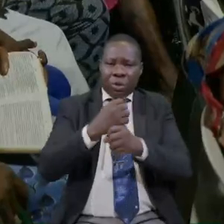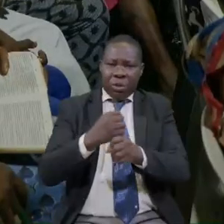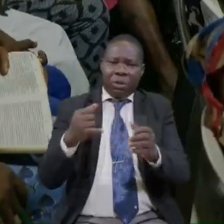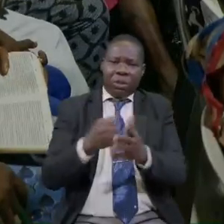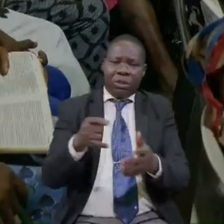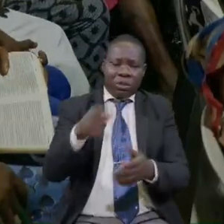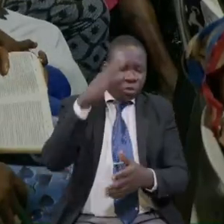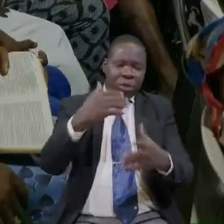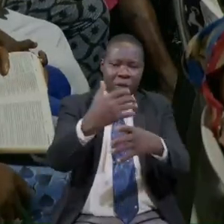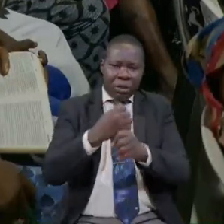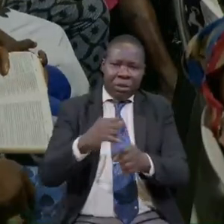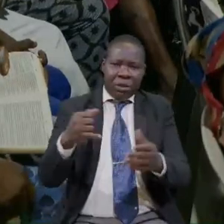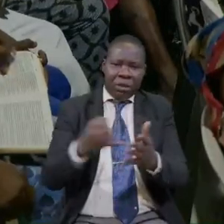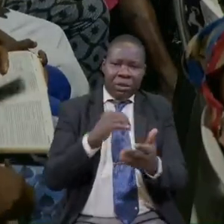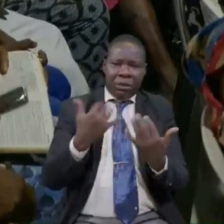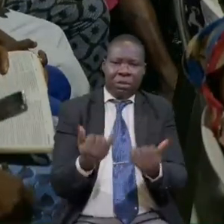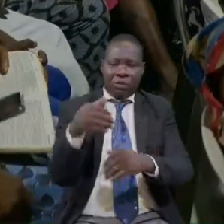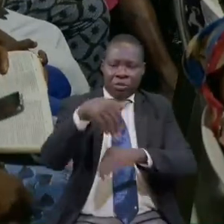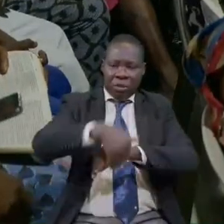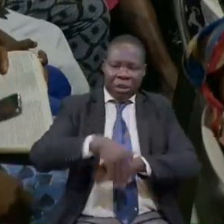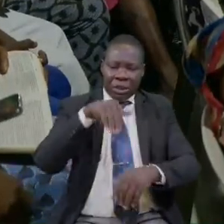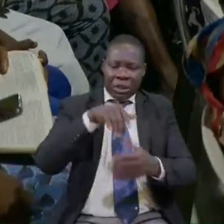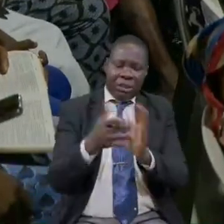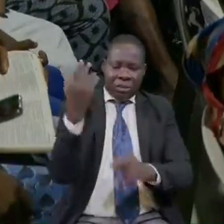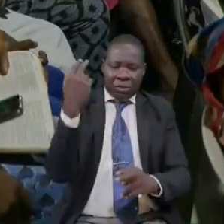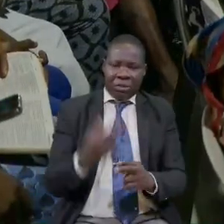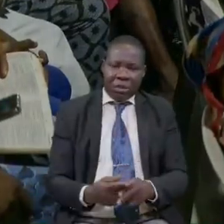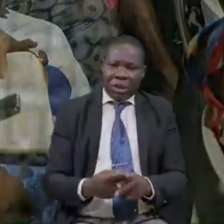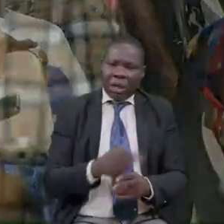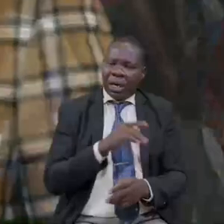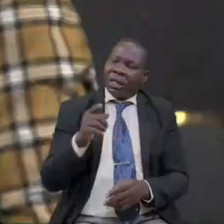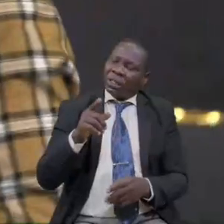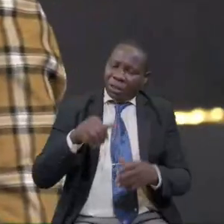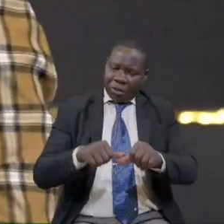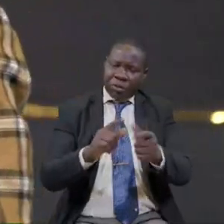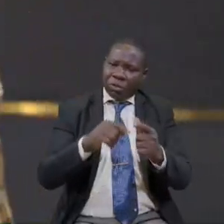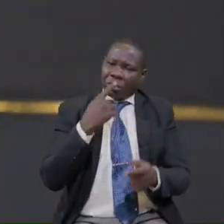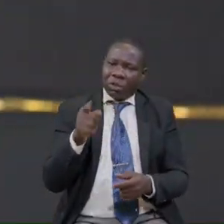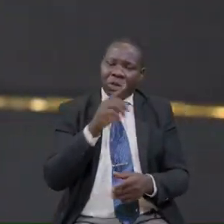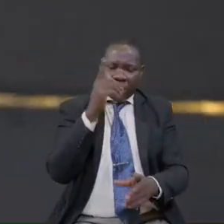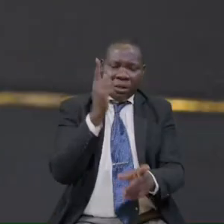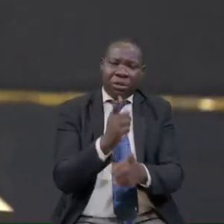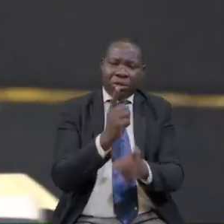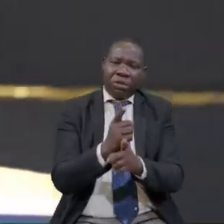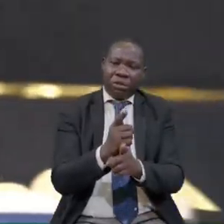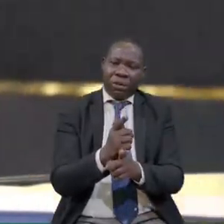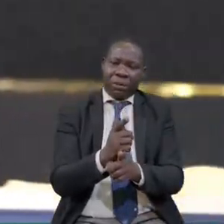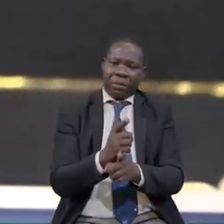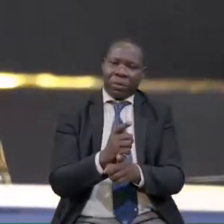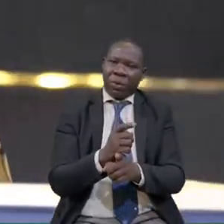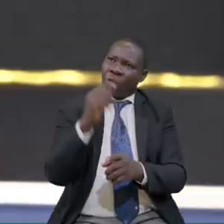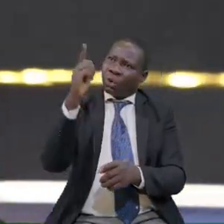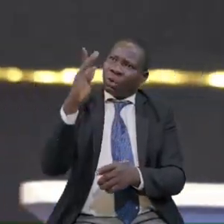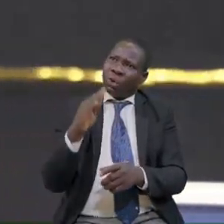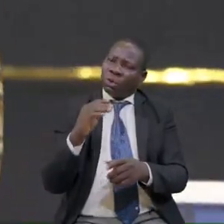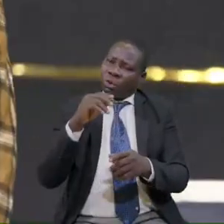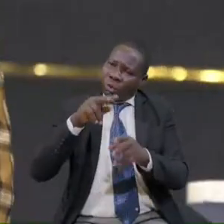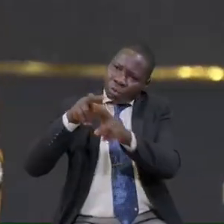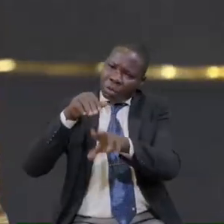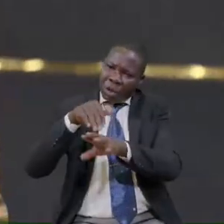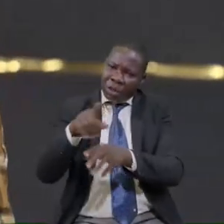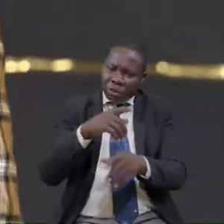je prie que vous l'ayez ce soir. Et dit, continue de dire, que, mais vous avez été